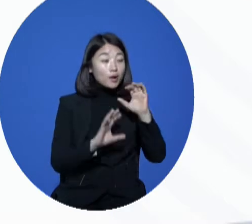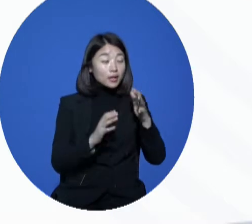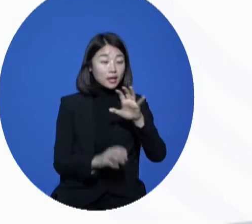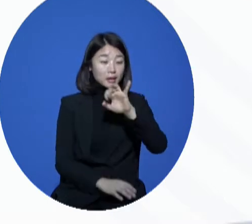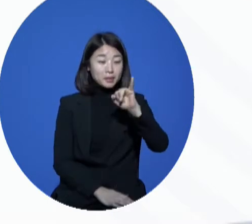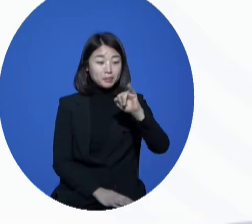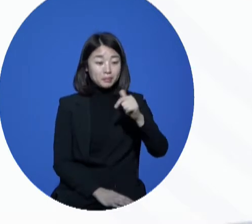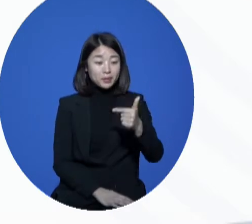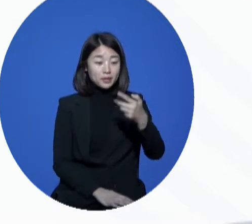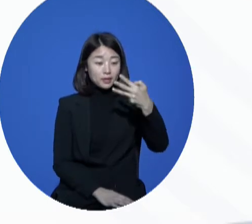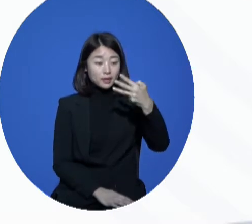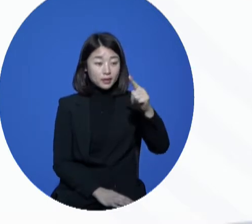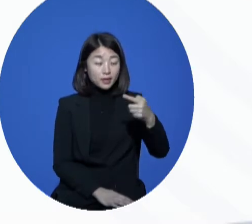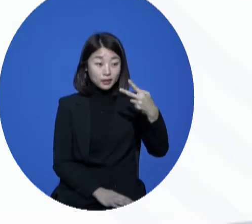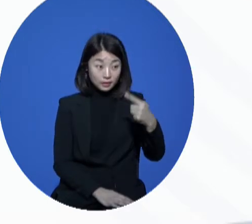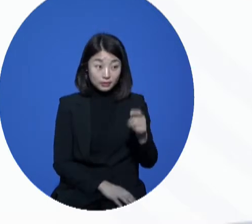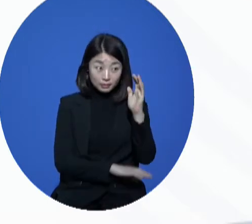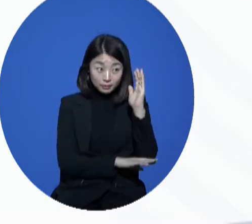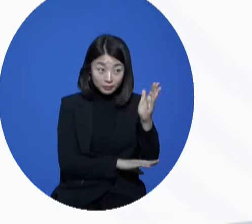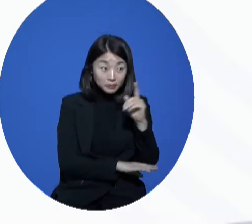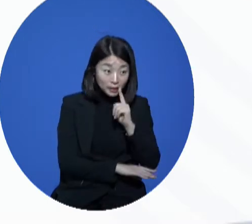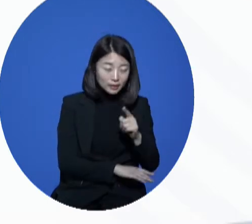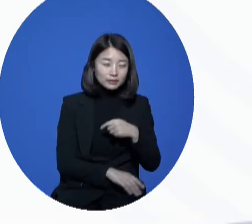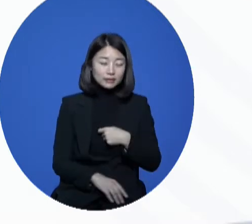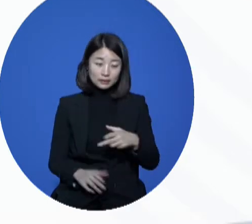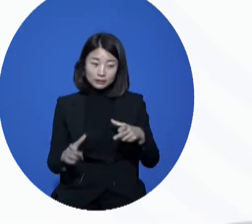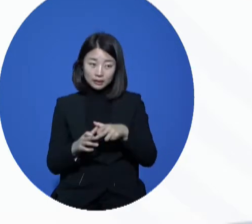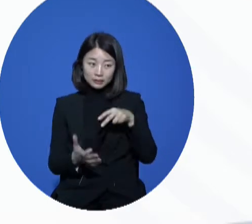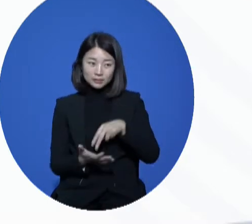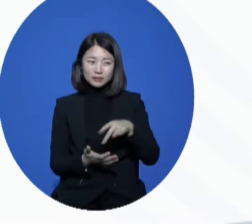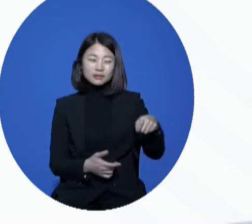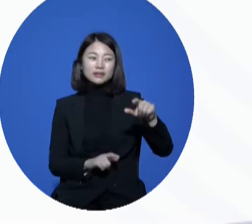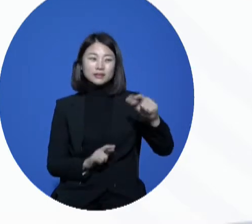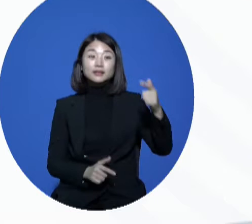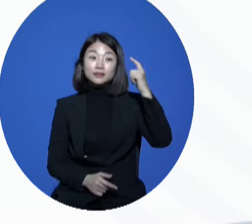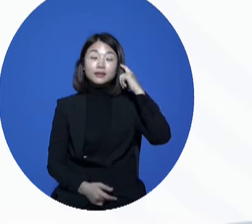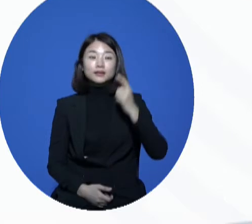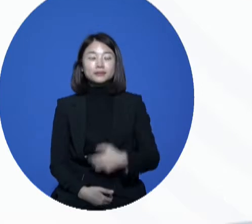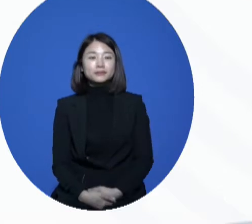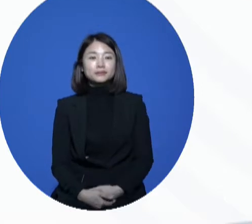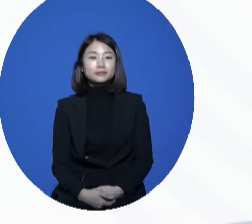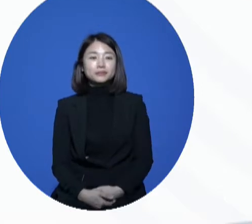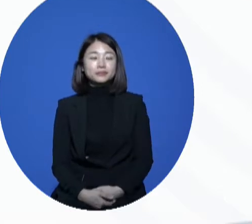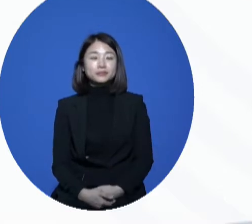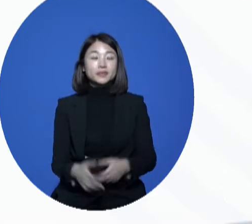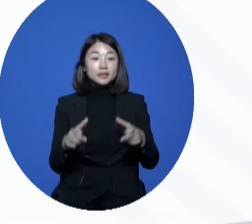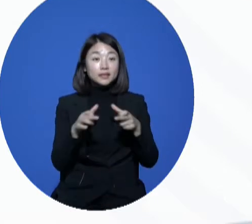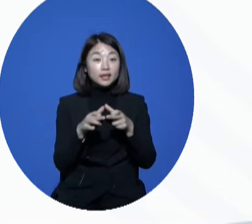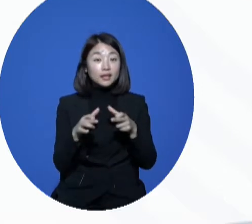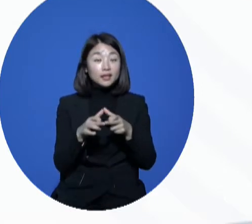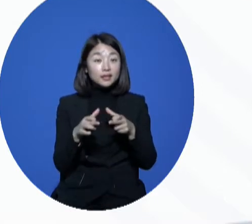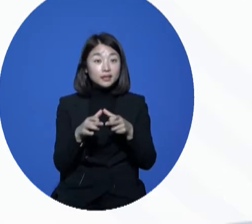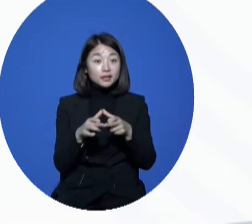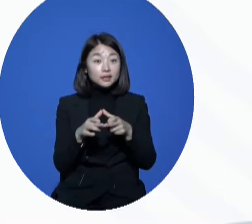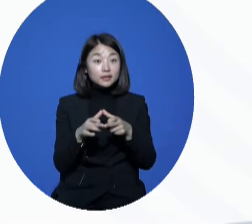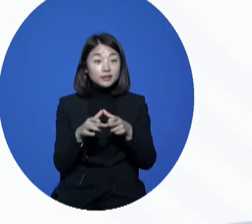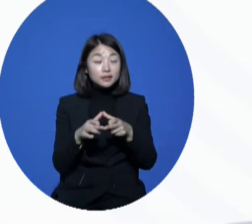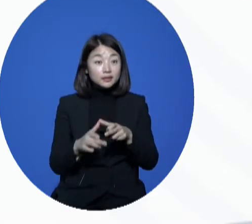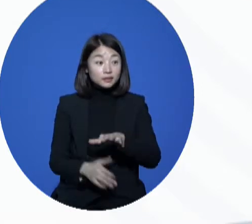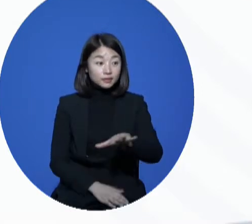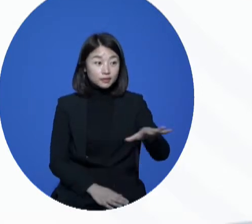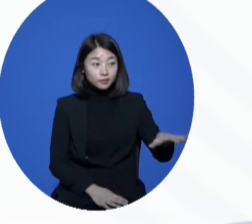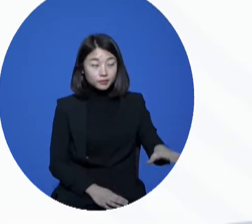이야기는 하지만 장애인들 입장에서는 꼭 그렇지 않습니다. 장애인 이라고 하면은